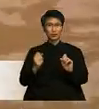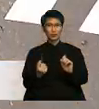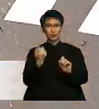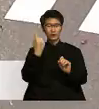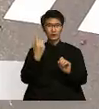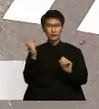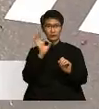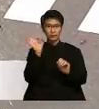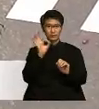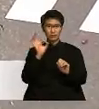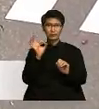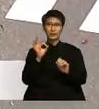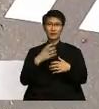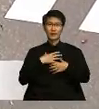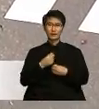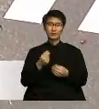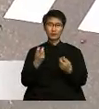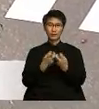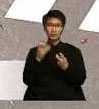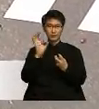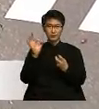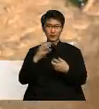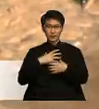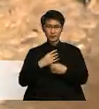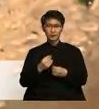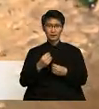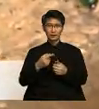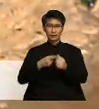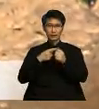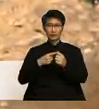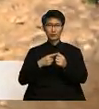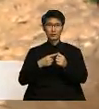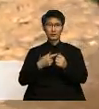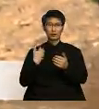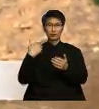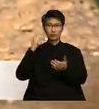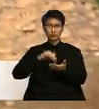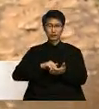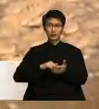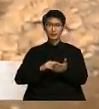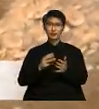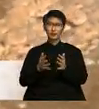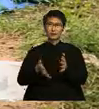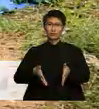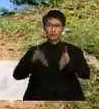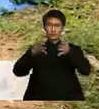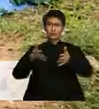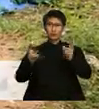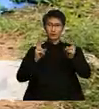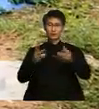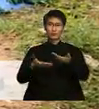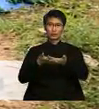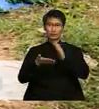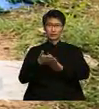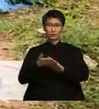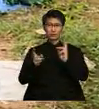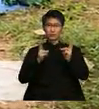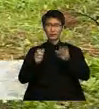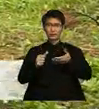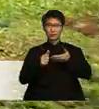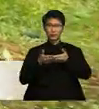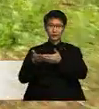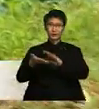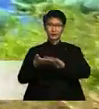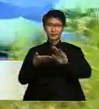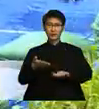향후 안전대책 등 시민 안전을 최우선으로 복구 해 줄것을 경기도와 시공사 측의 요청했습니다 특히 구리시는